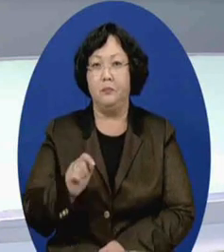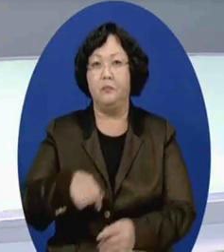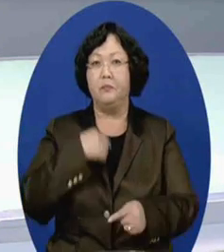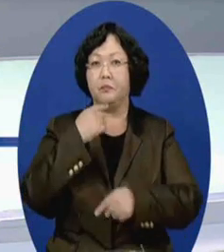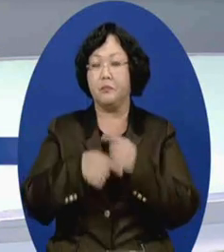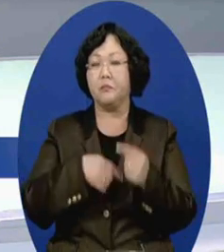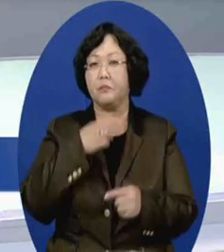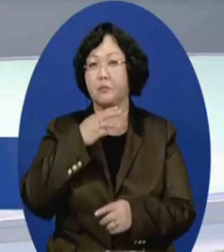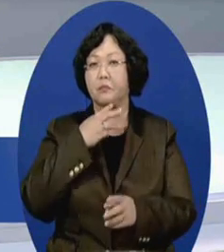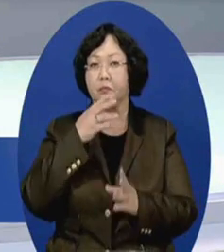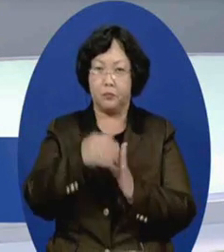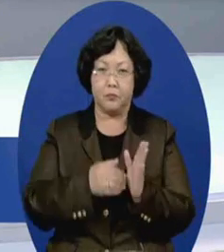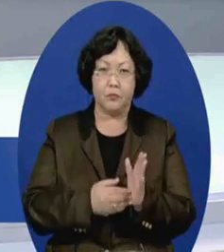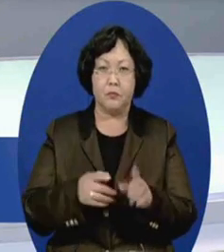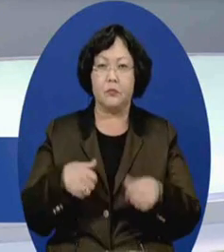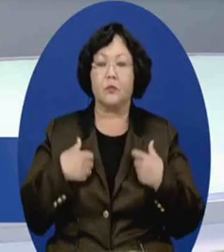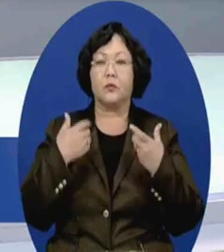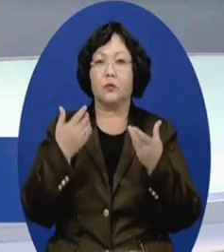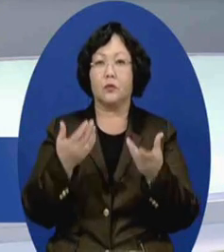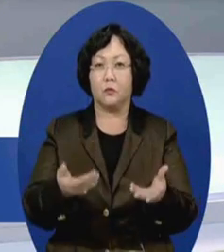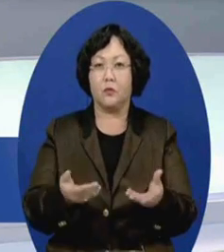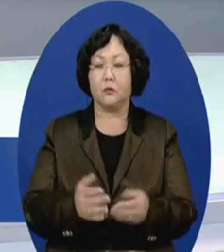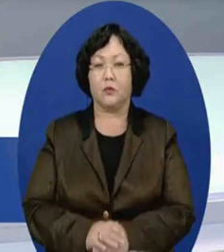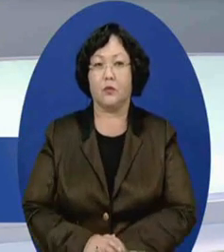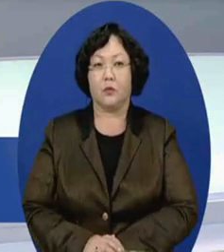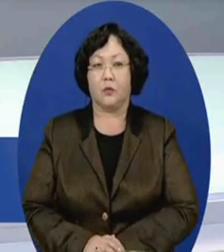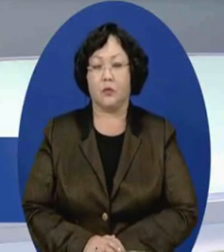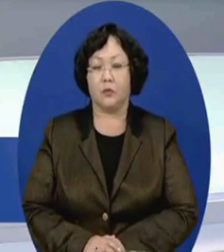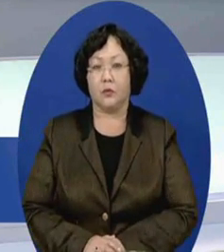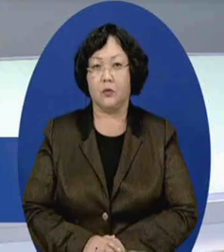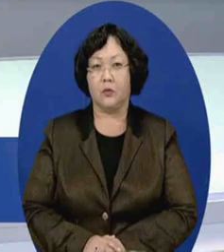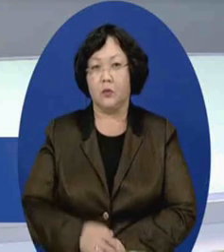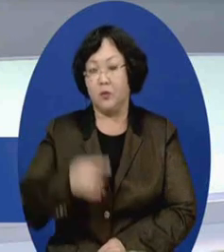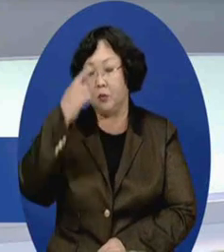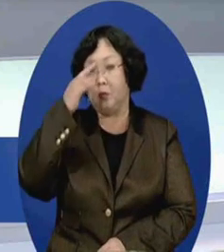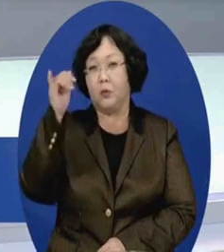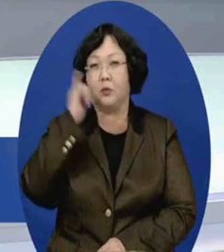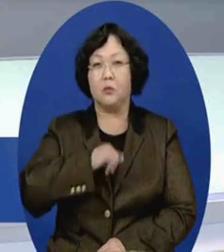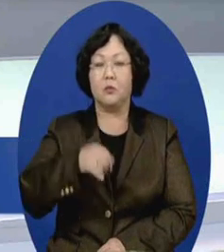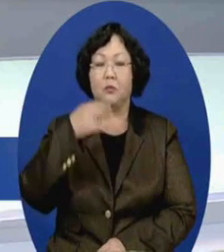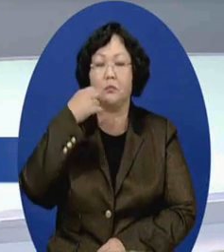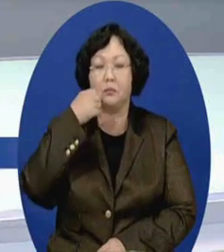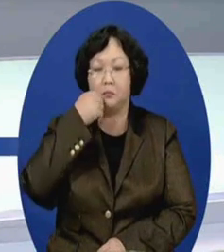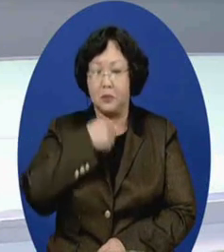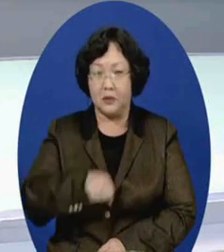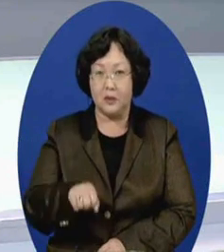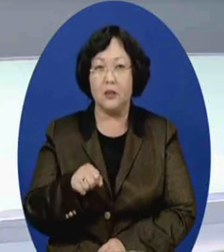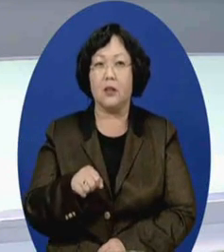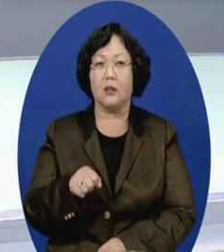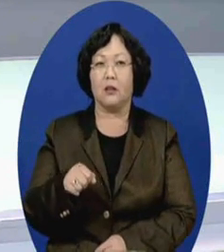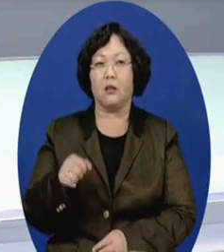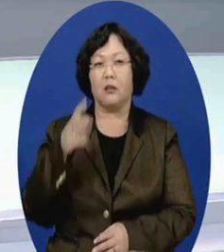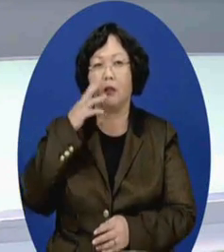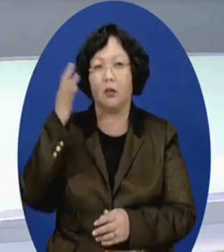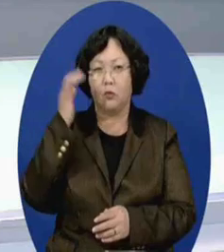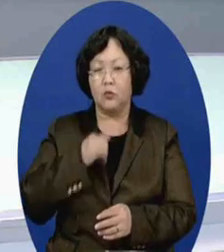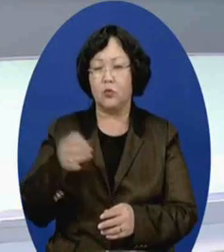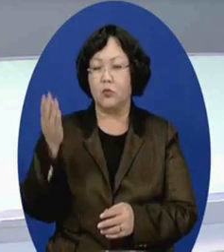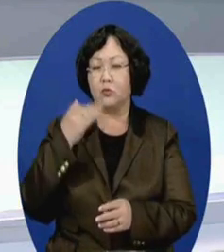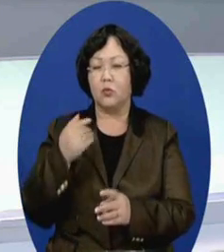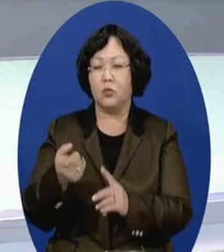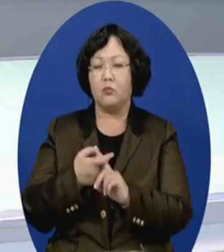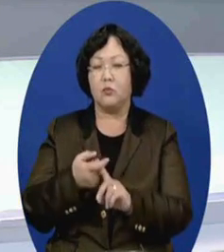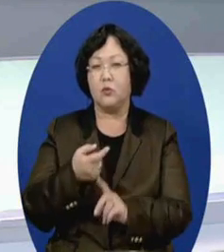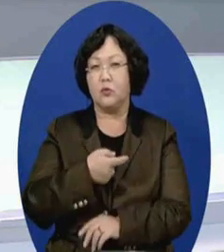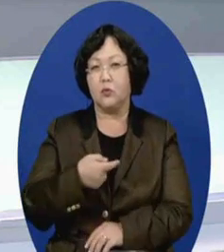Эдгээр улам бусад мэдээллийн дэлгэрэнгүйг өнөөдрийн цагийн хурд мэдээллийн хөтөлбөрөөс хүлээн авч үзээрэй. Манай улсад шатхууны хараат байдал сөргөөр нөлөөлөж эхэлжээ. Албаныхан энэ